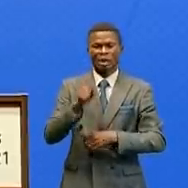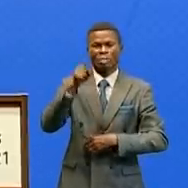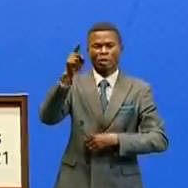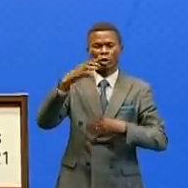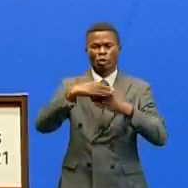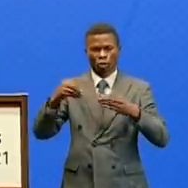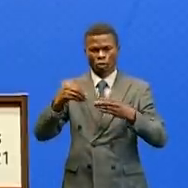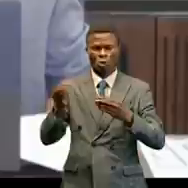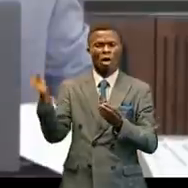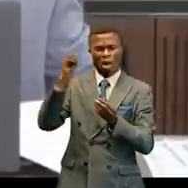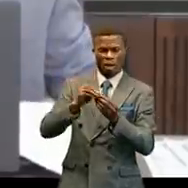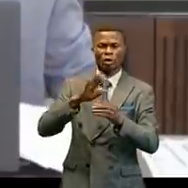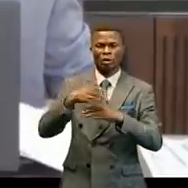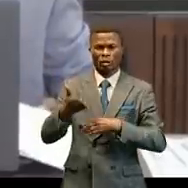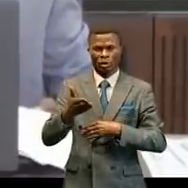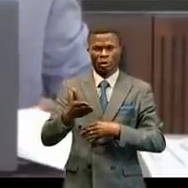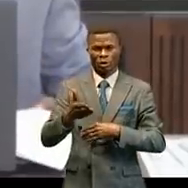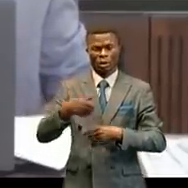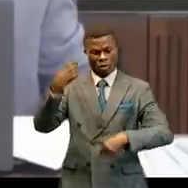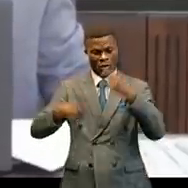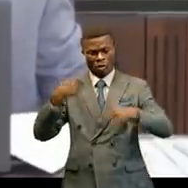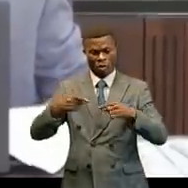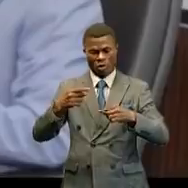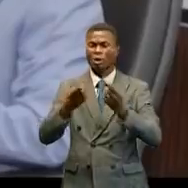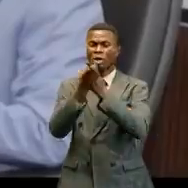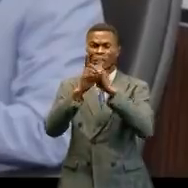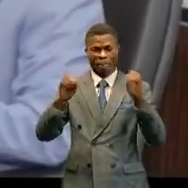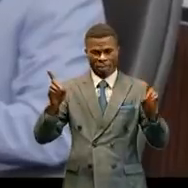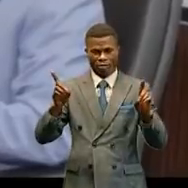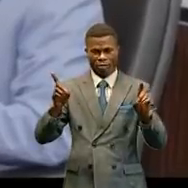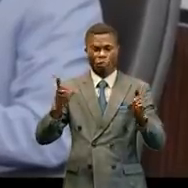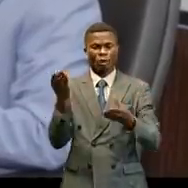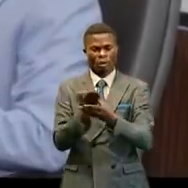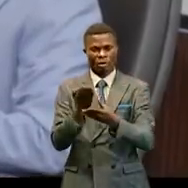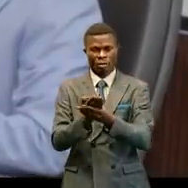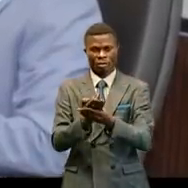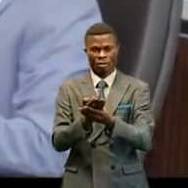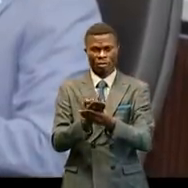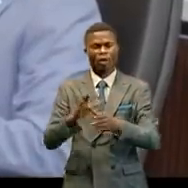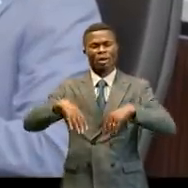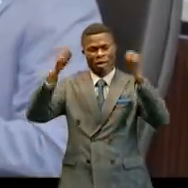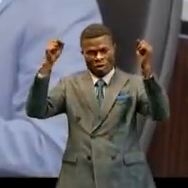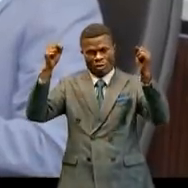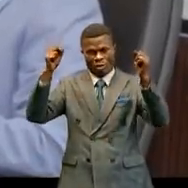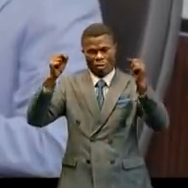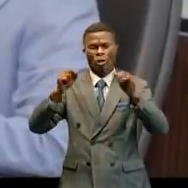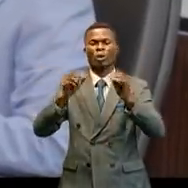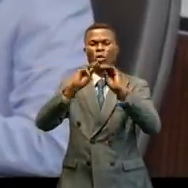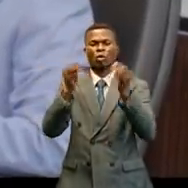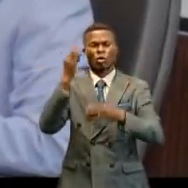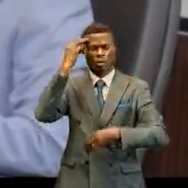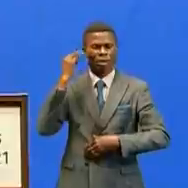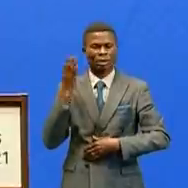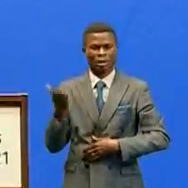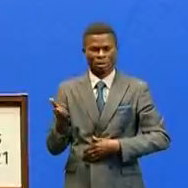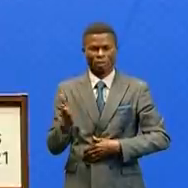dollars supplémentaires. Après débat et délibération, ce dossier a été adopté par le Conseil de ministres.